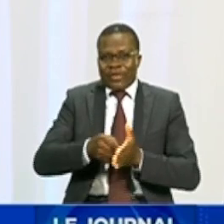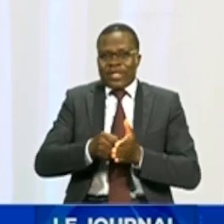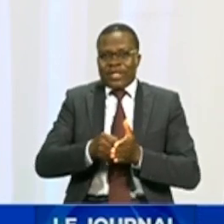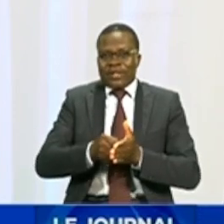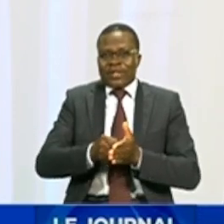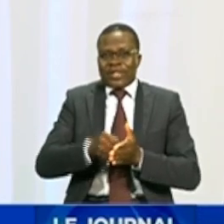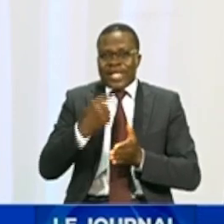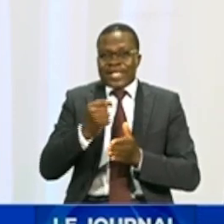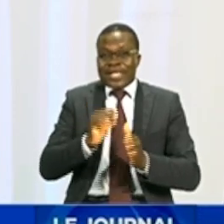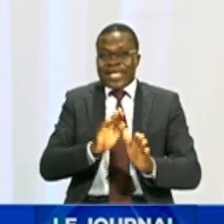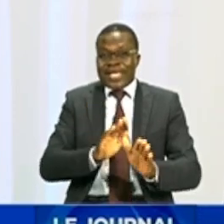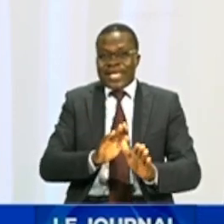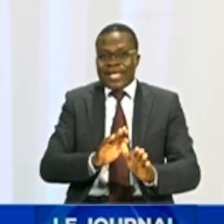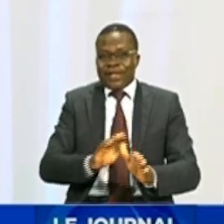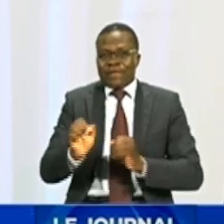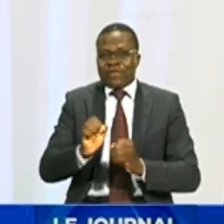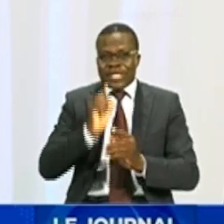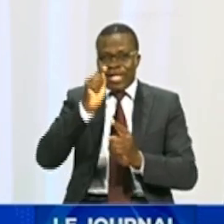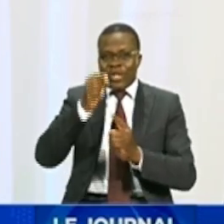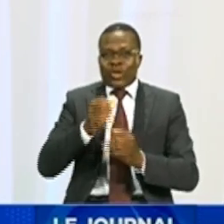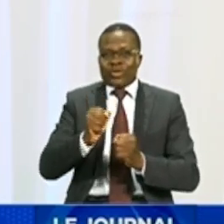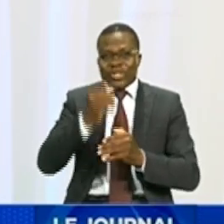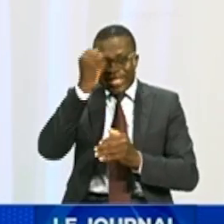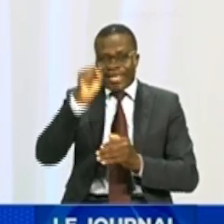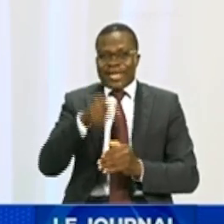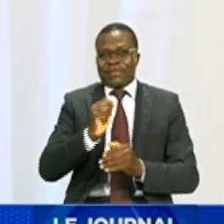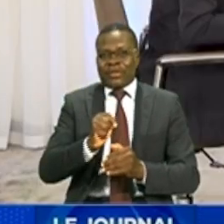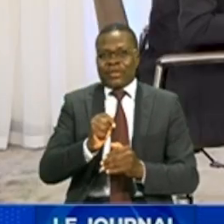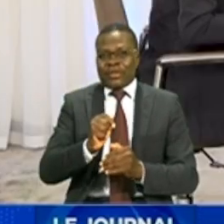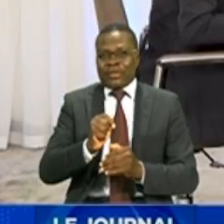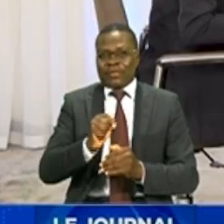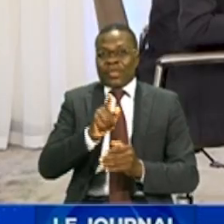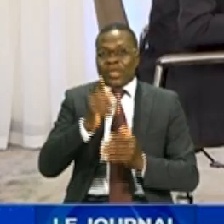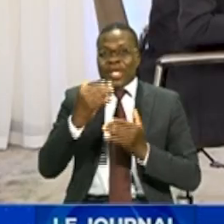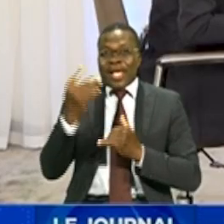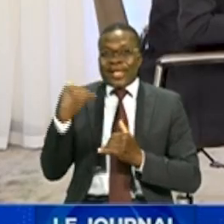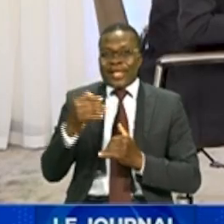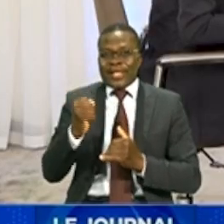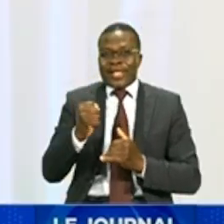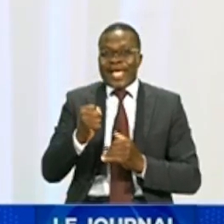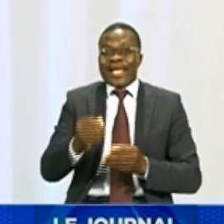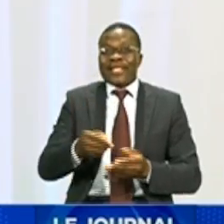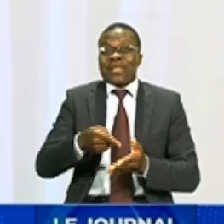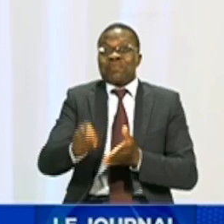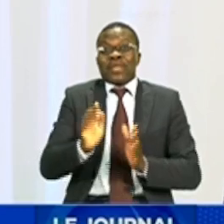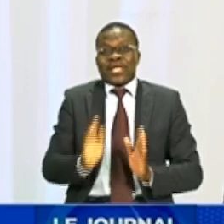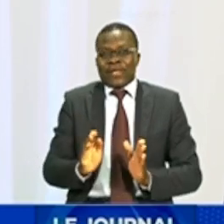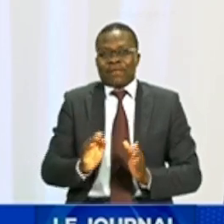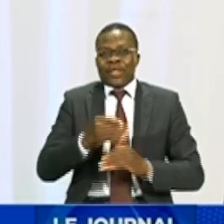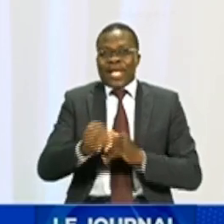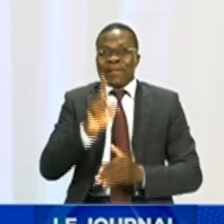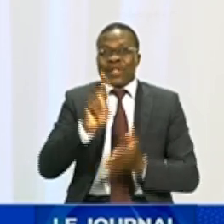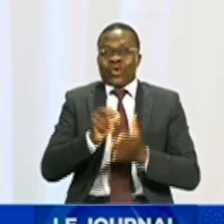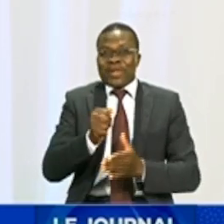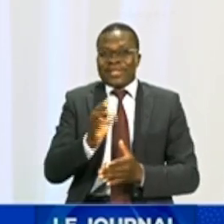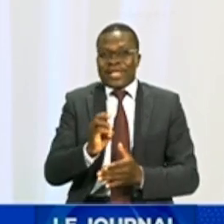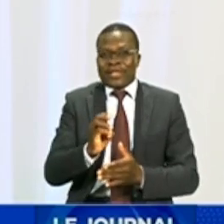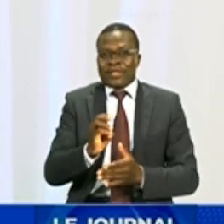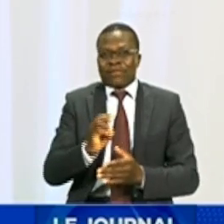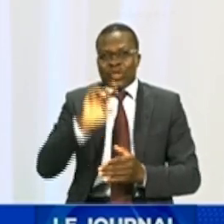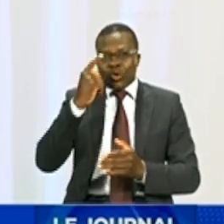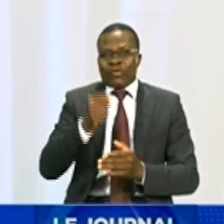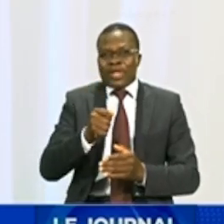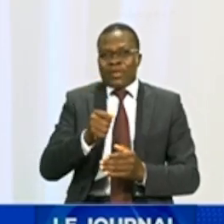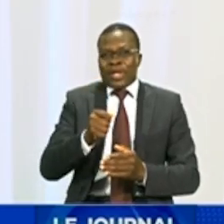qui faisaient l'objet de ces grèves a été soldé. Après 2016, le gouvernement